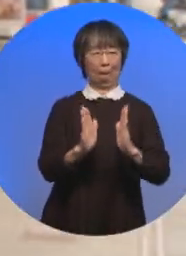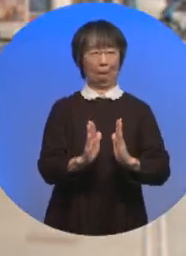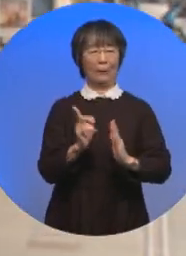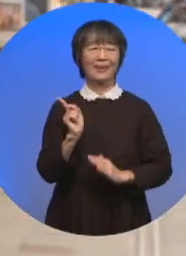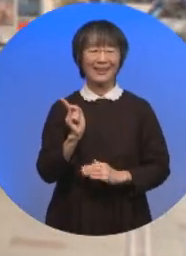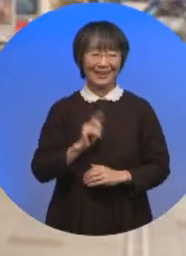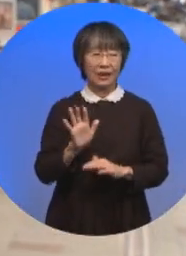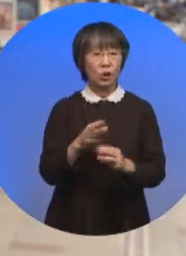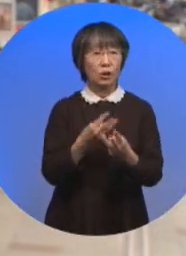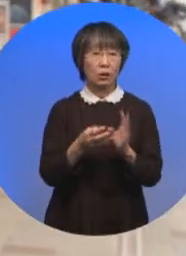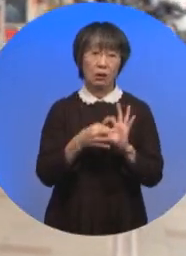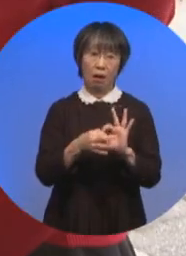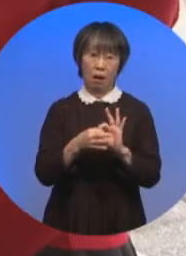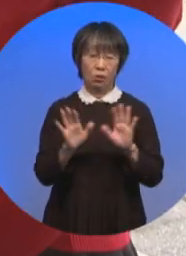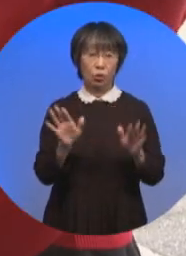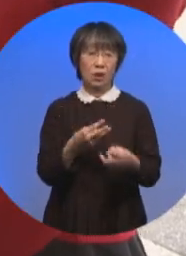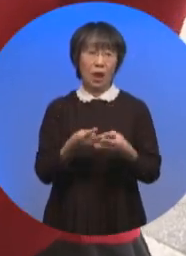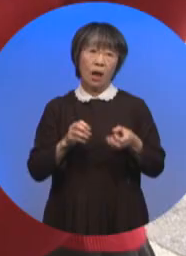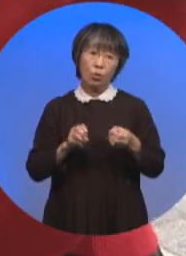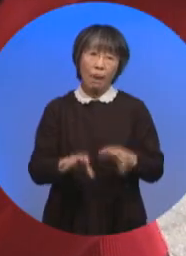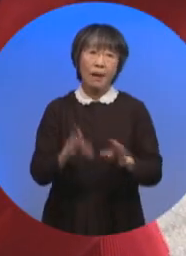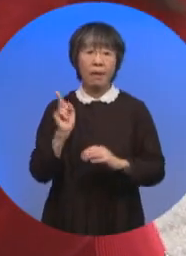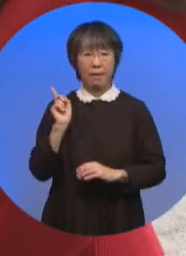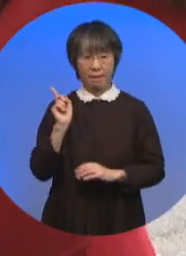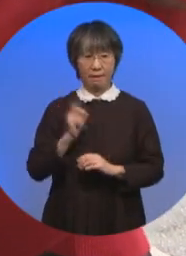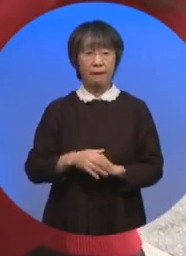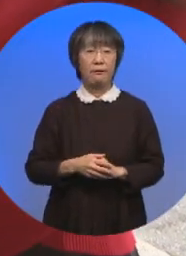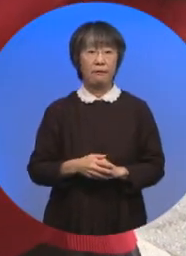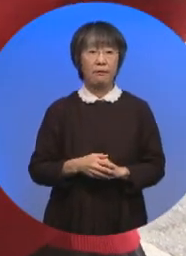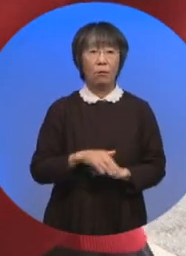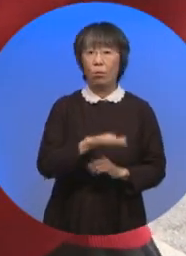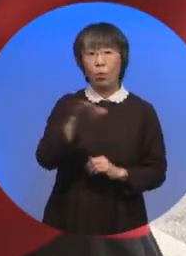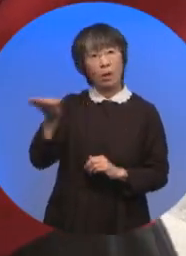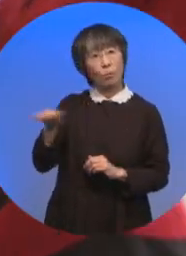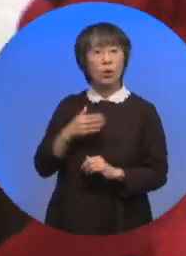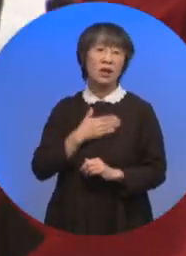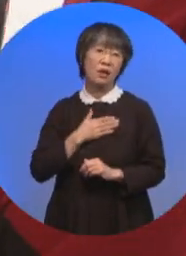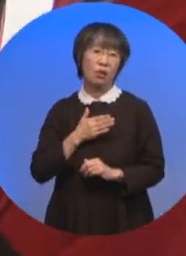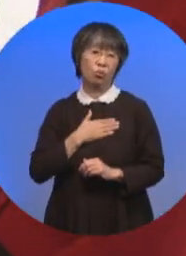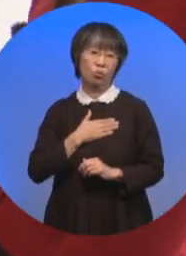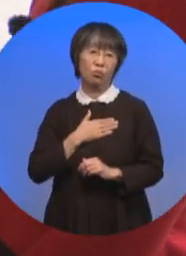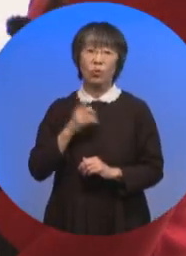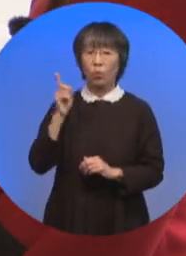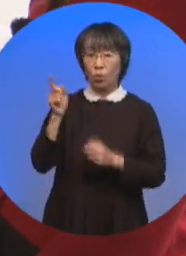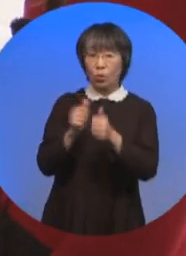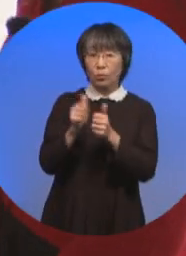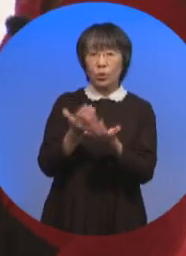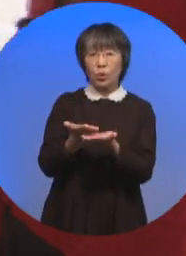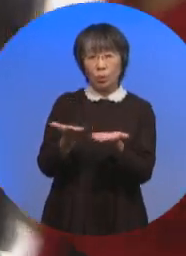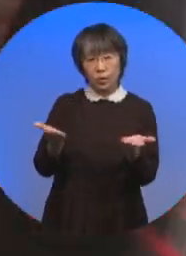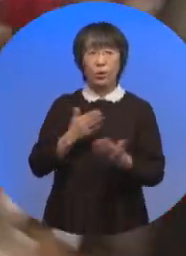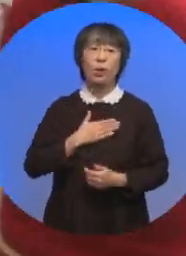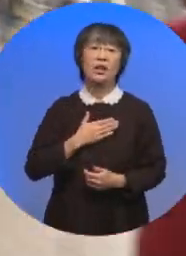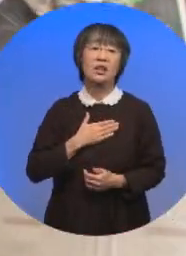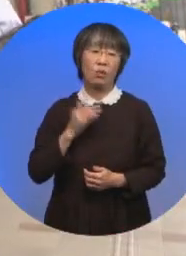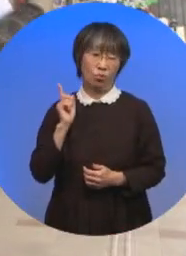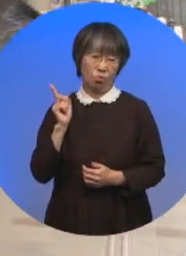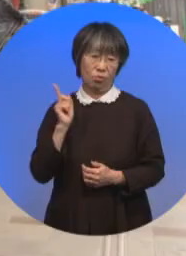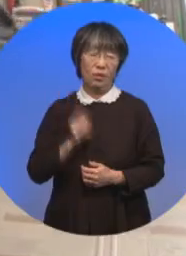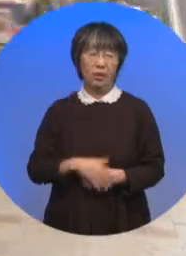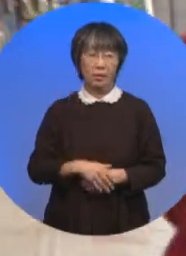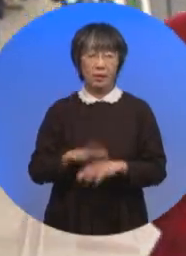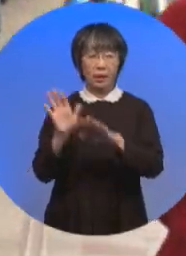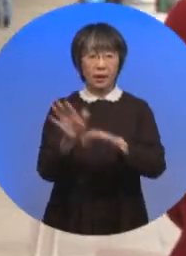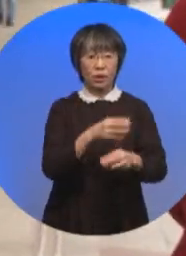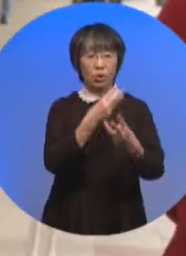ですよ、僕。 なんかそうなんや。 全然ここも来てます。 あ、ほんと。 谷本スポーツ店さんもなんかお世話になったみたいで。 え、 僕は吹